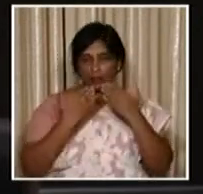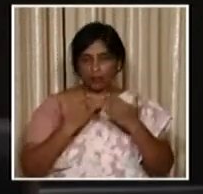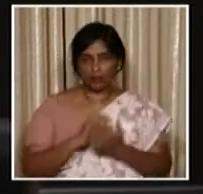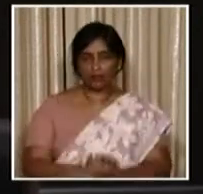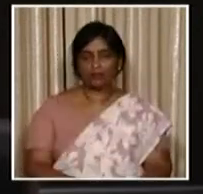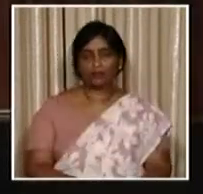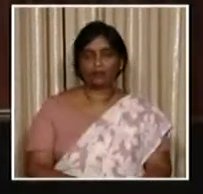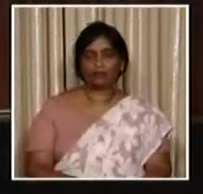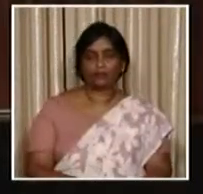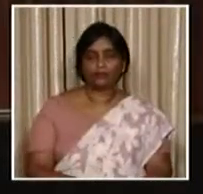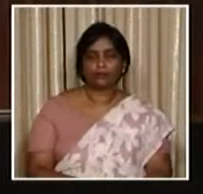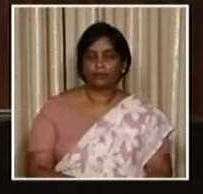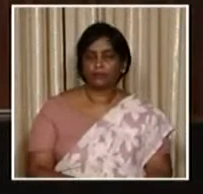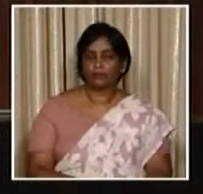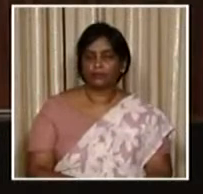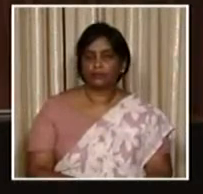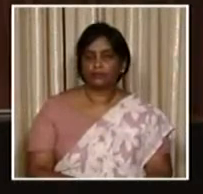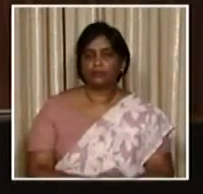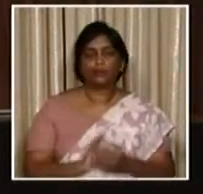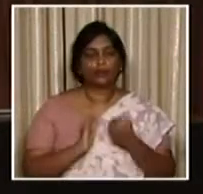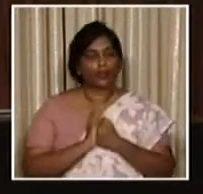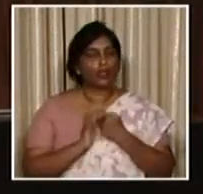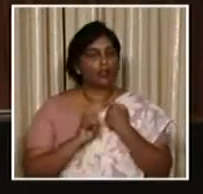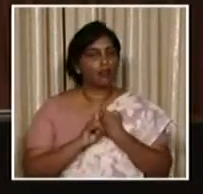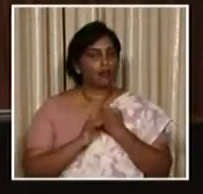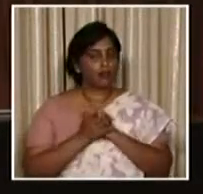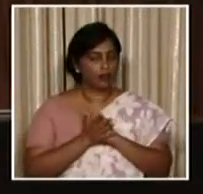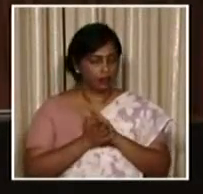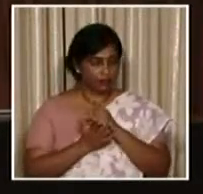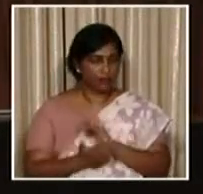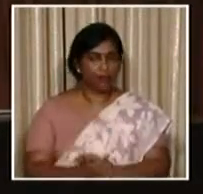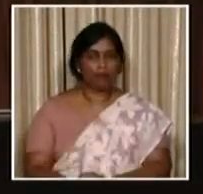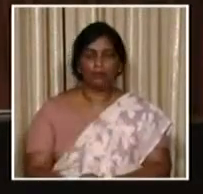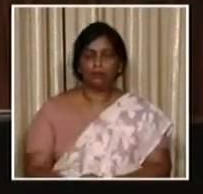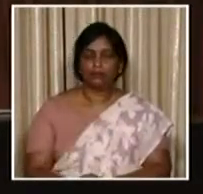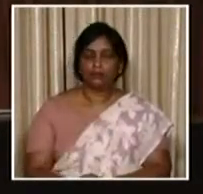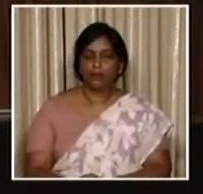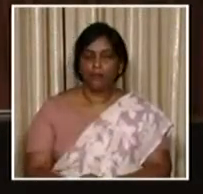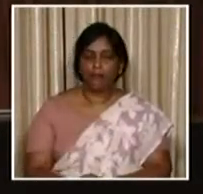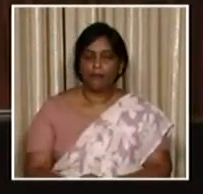බොහොමත්ම ස්තුතියි බොහොම සිතේ ගරුව මත්තුනි මීළඟට ගරු කබීර් රසීම් මැතිතුමා ඔබතුමාට